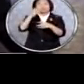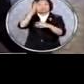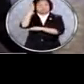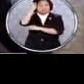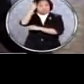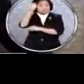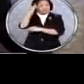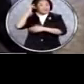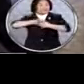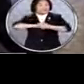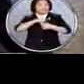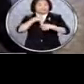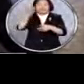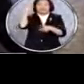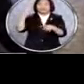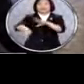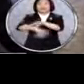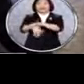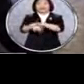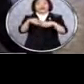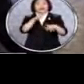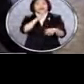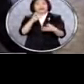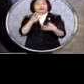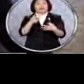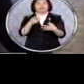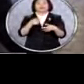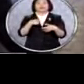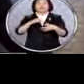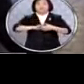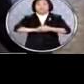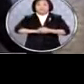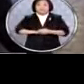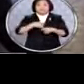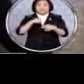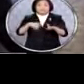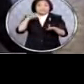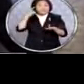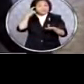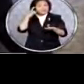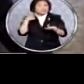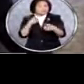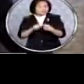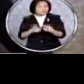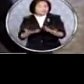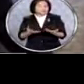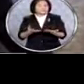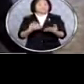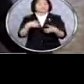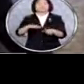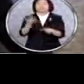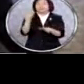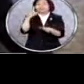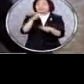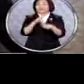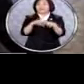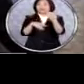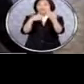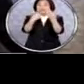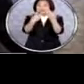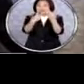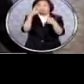人去接受一个当时没有存在的东西的话，其实这个是不对的事情。九二共识是国民